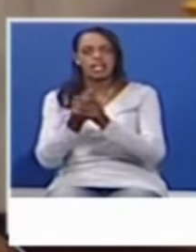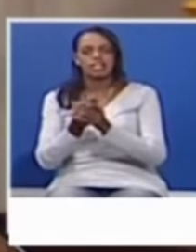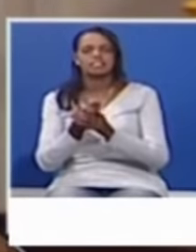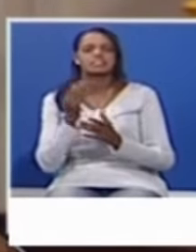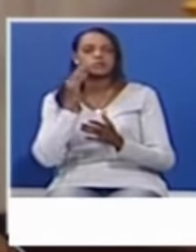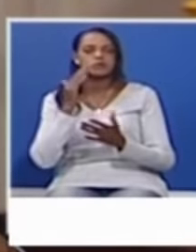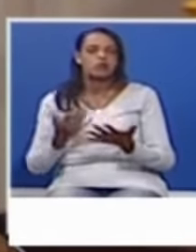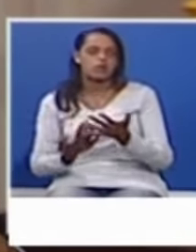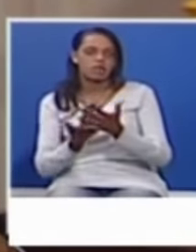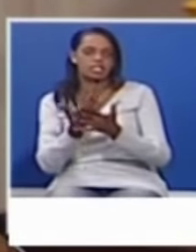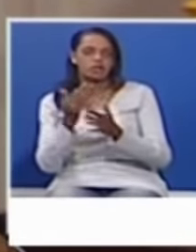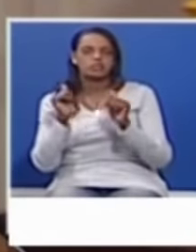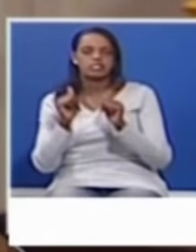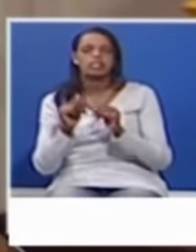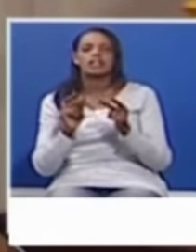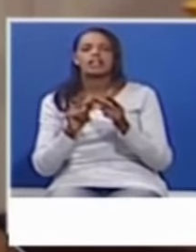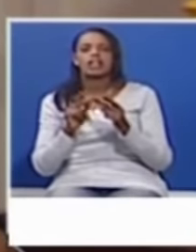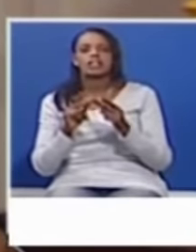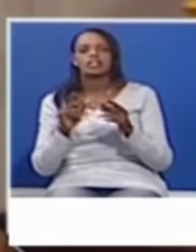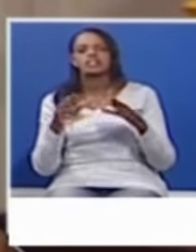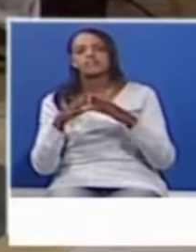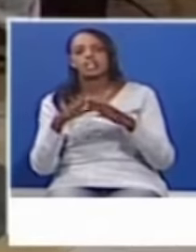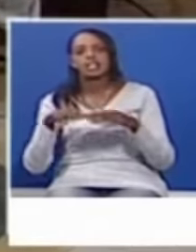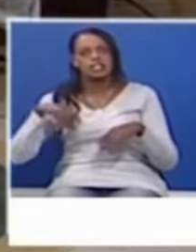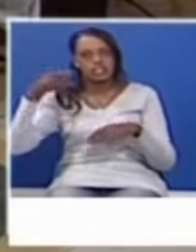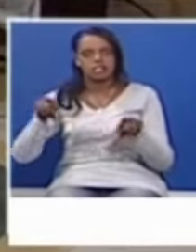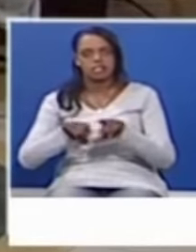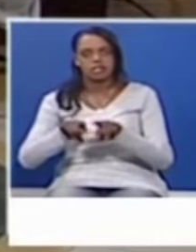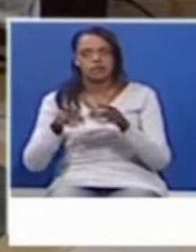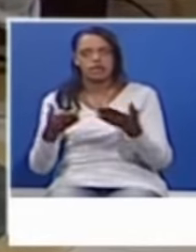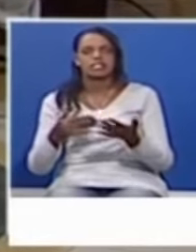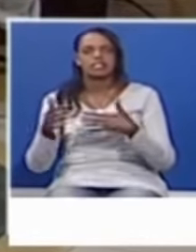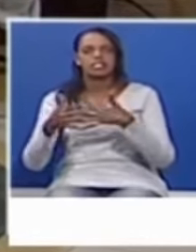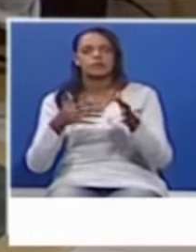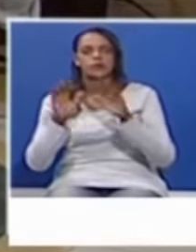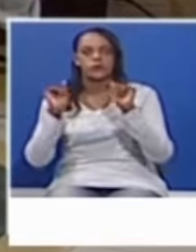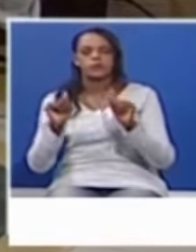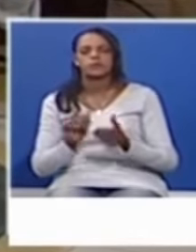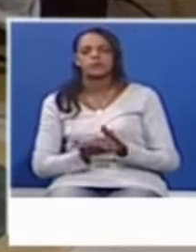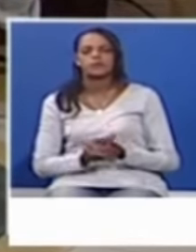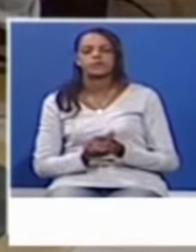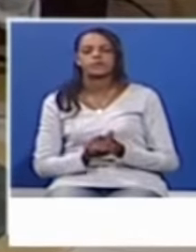زبيتاون لمعتاون قديات زتوكوري كالعيك بالك المحتت أبك أربع معلتات ككايديهم